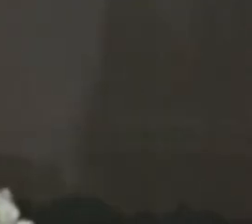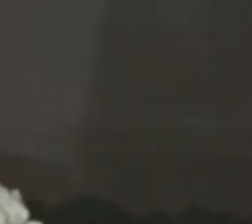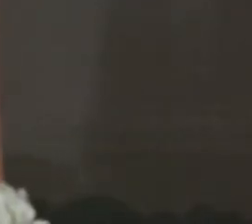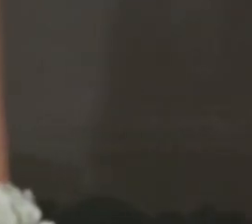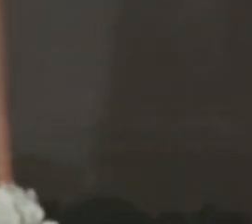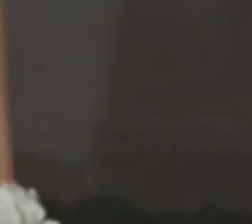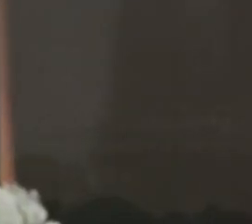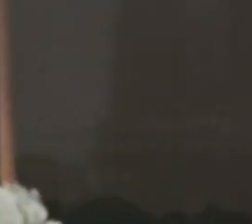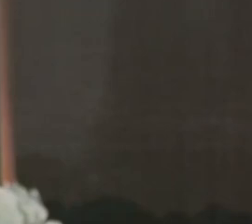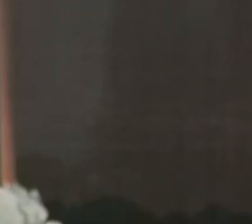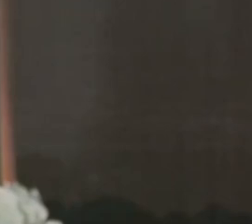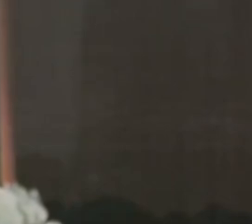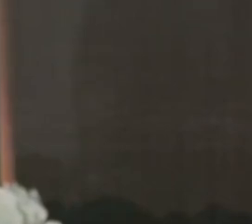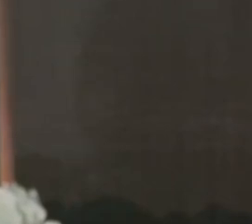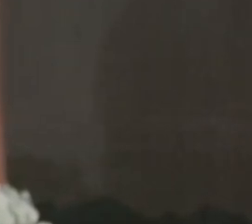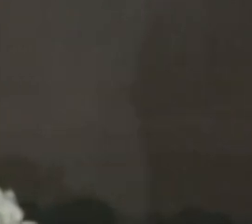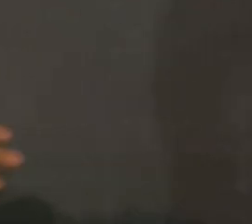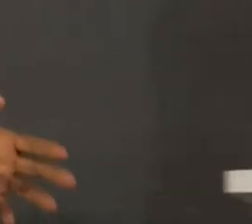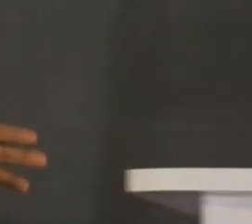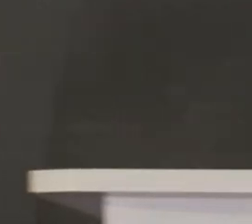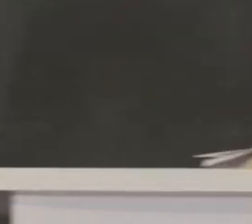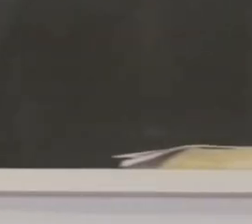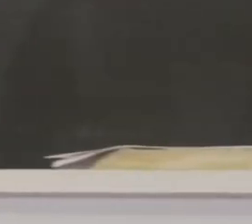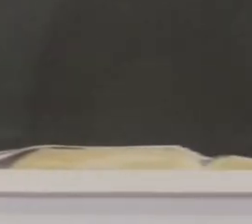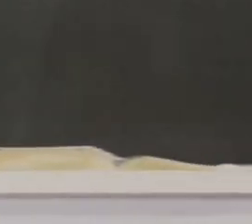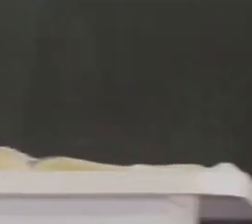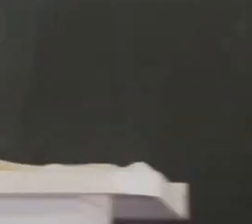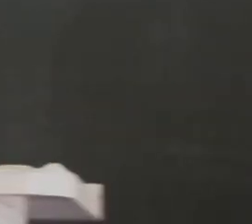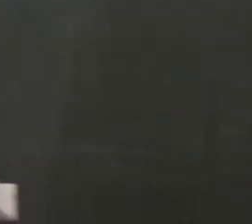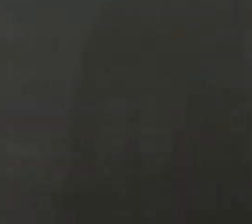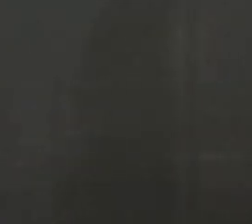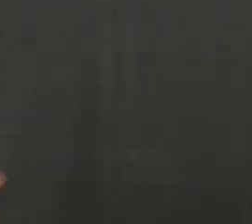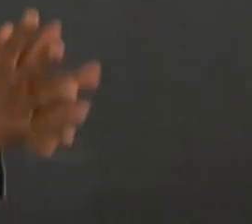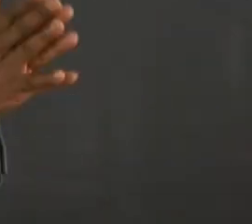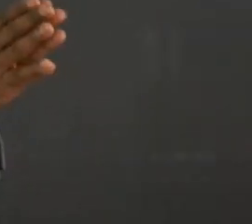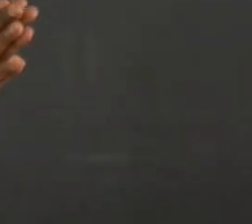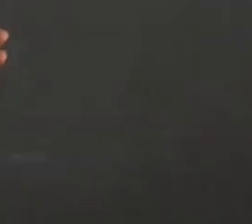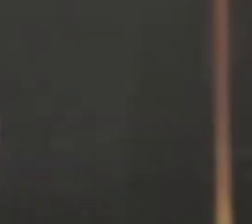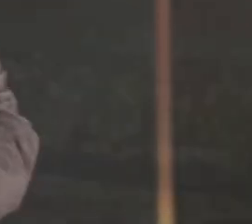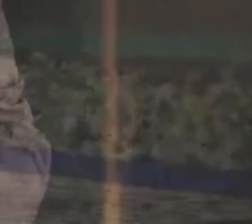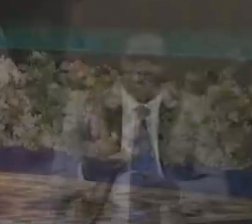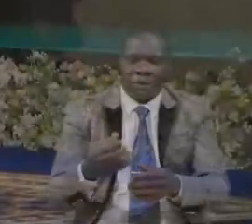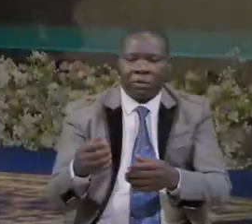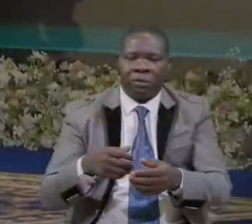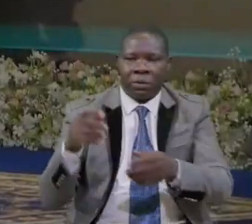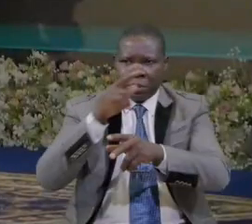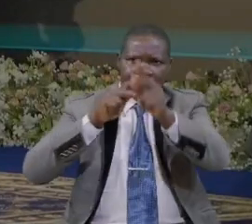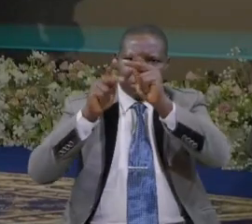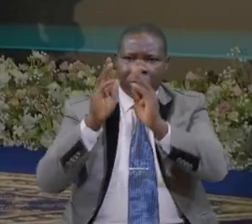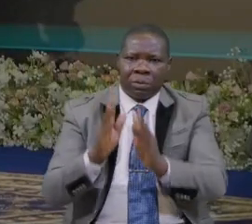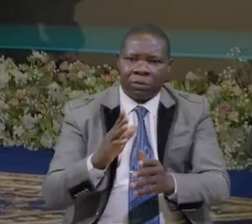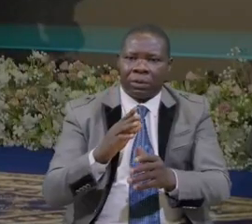Ces serviteurs des prophètes qui mentent là, et ces suiveurs des prophètes qui mentent là, le maître